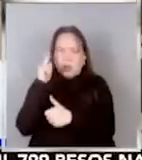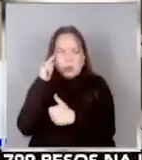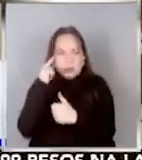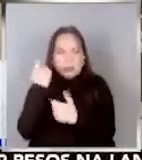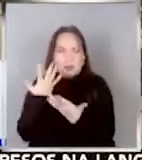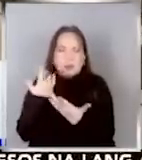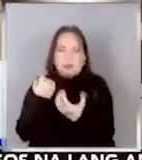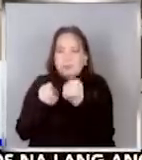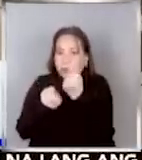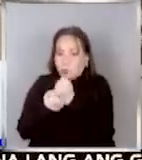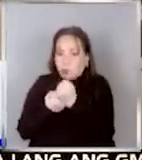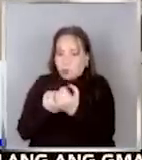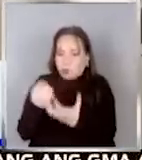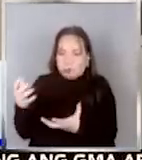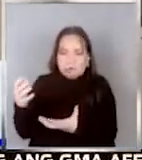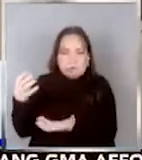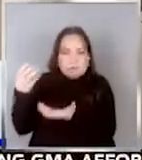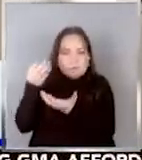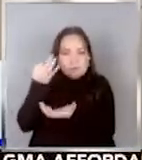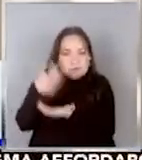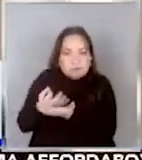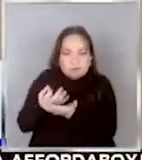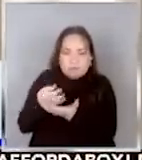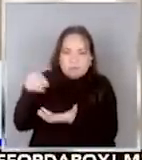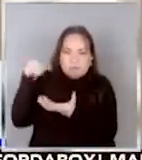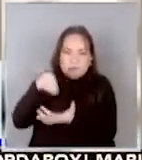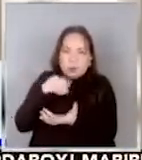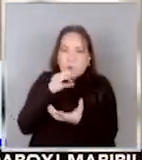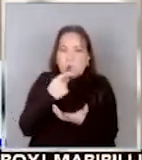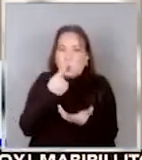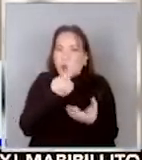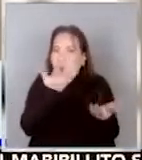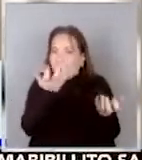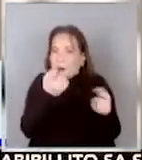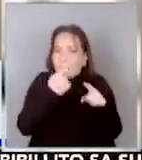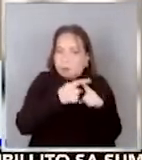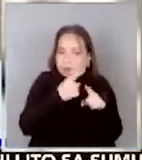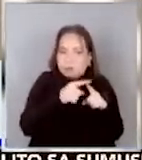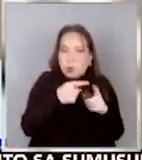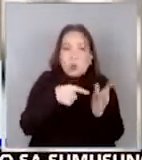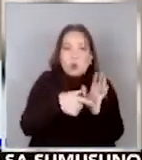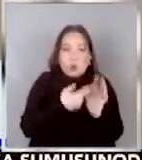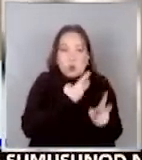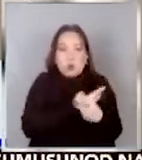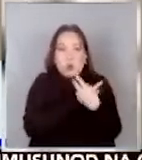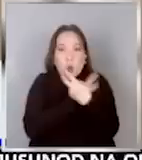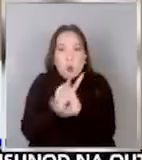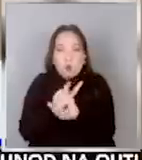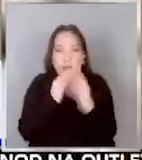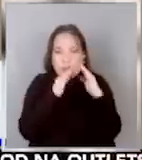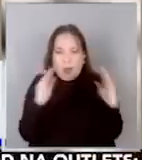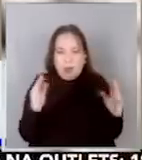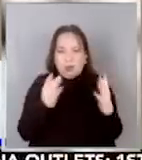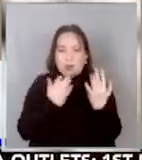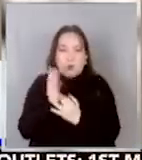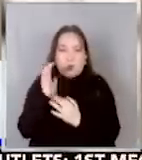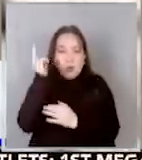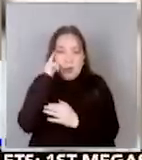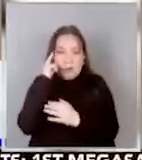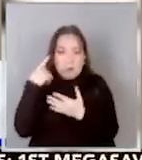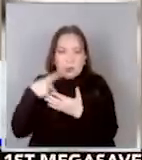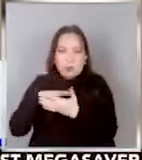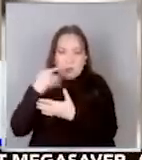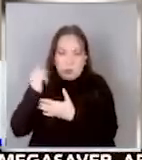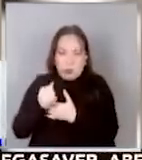fund para sa makakakuha ng bahay sa pamamagitan ng housing program ng gobyerno. Ayon sa Pangulo, isa sa